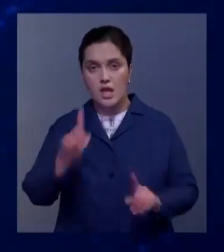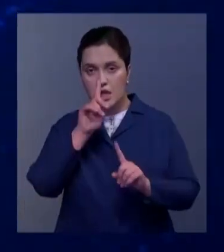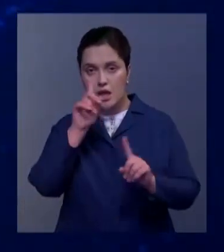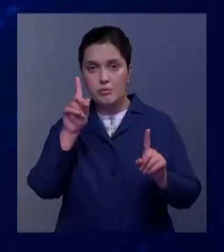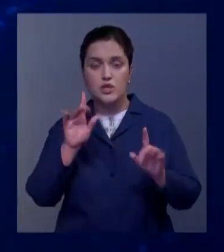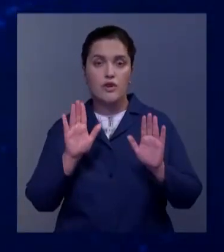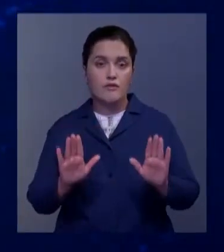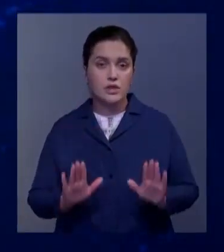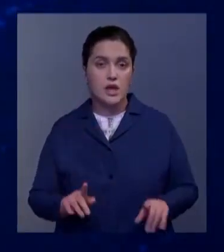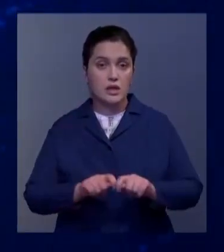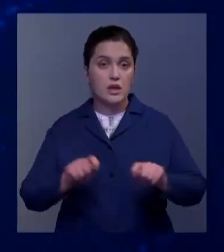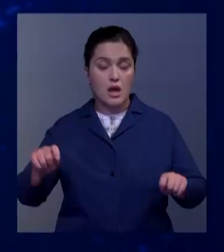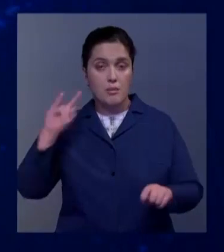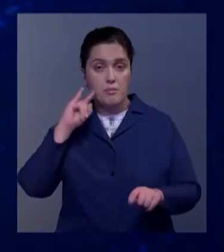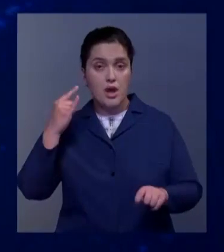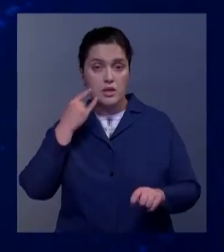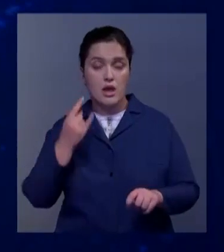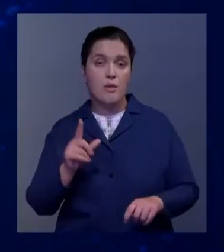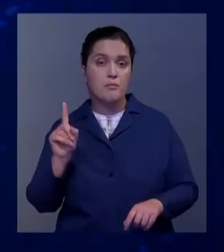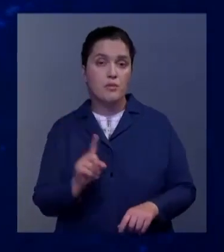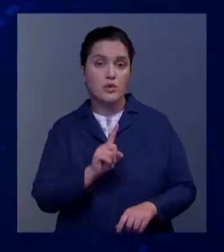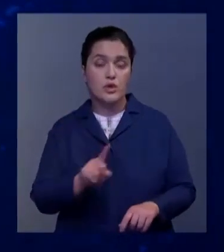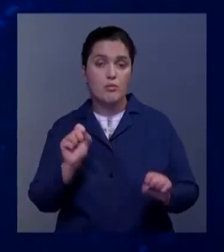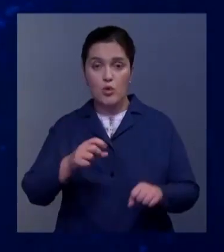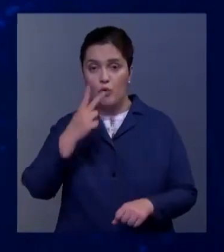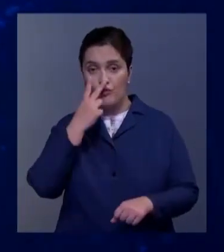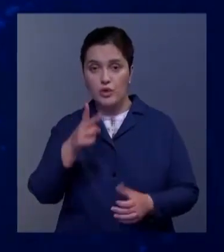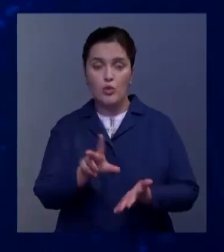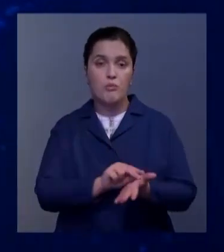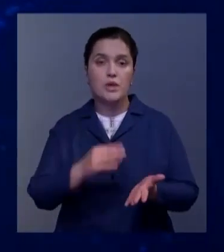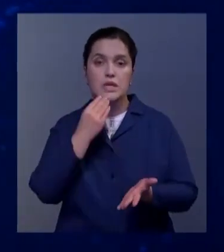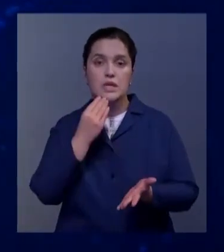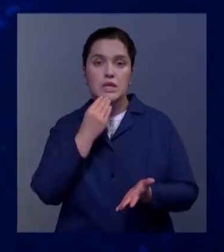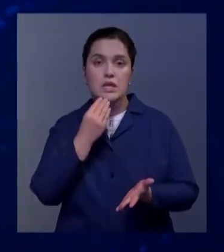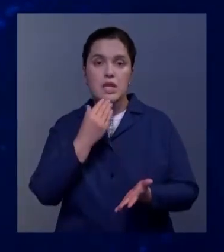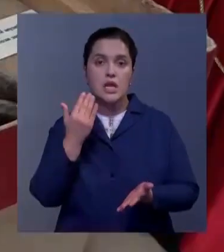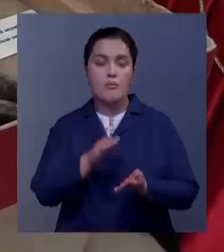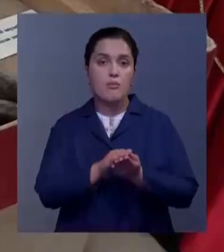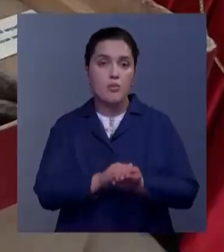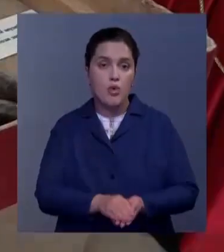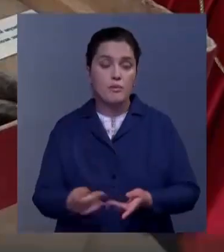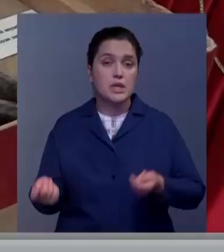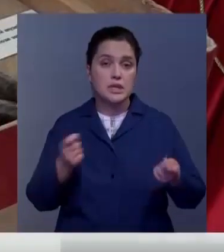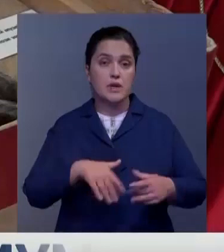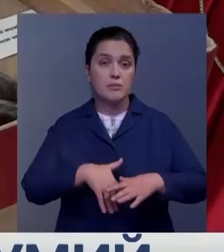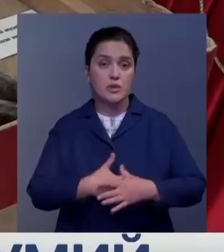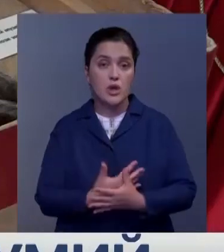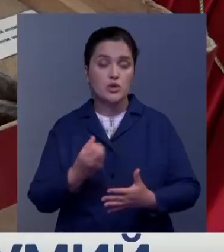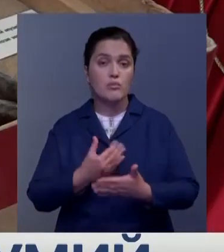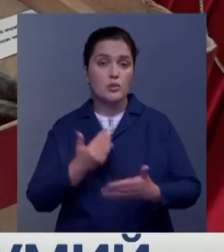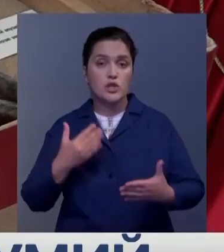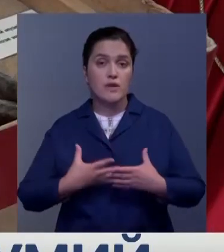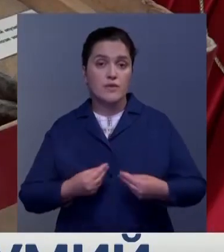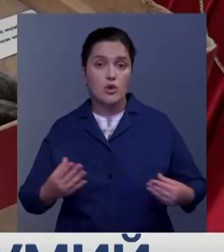Необычную выставку открыли в Павлодарском мультимедийном музее. Там можно увидеть копии египетских мумий. Экспозицию привезли из Санкт-Петербурга